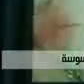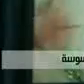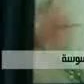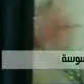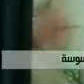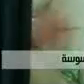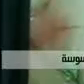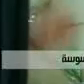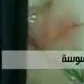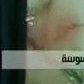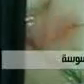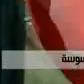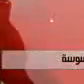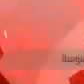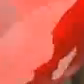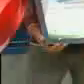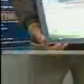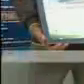العين.